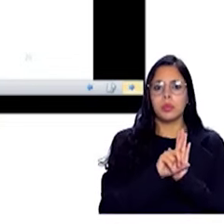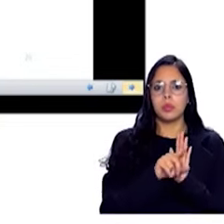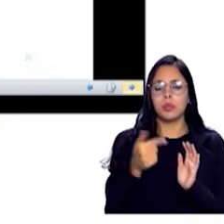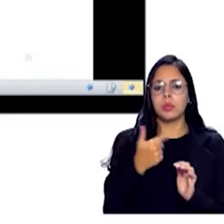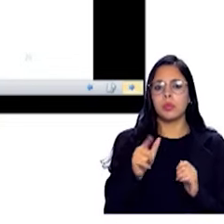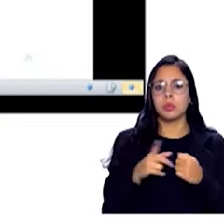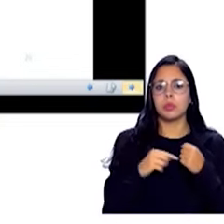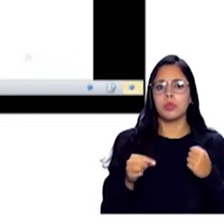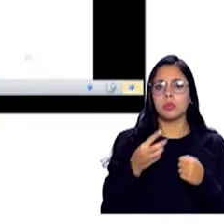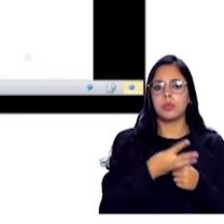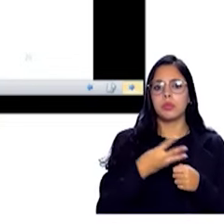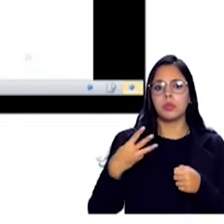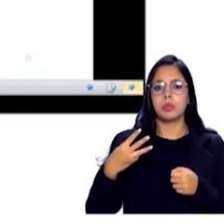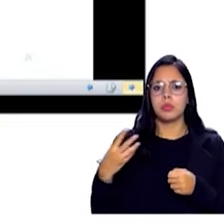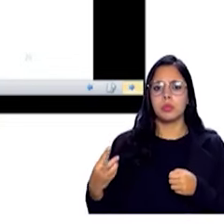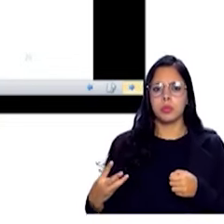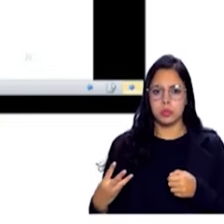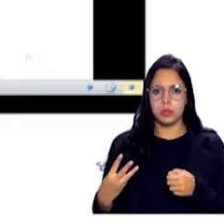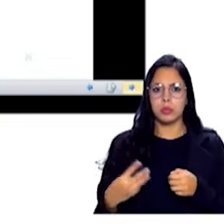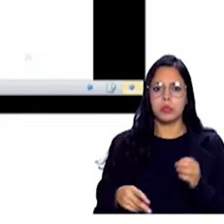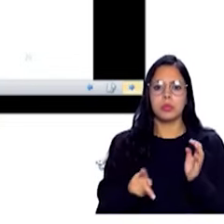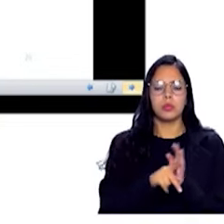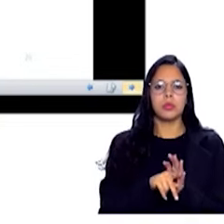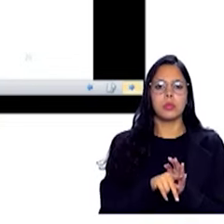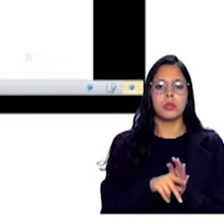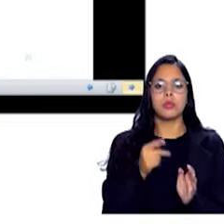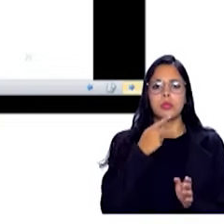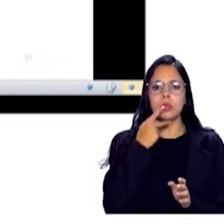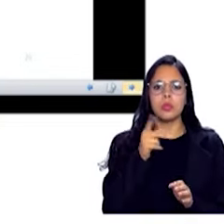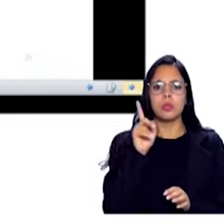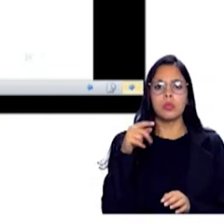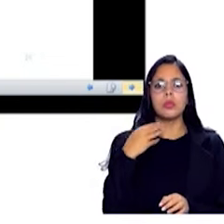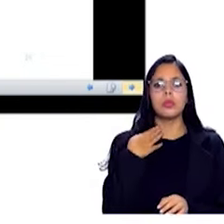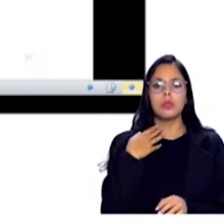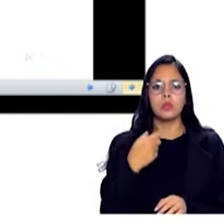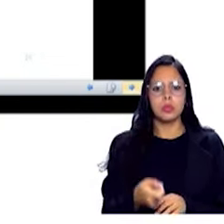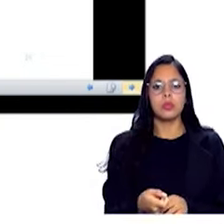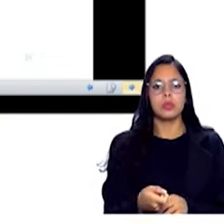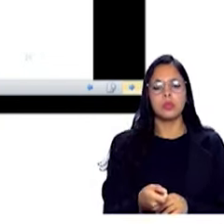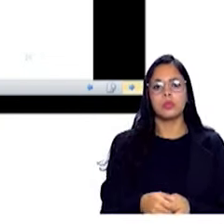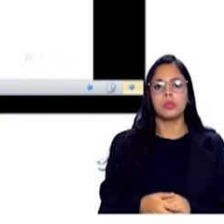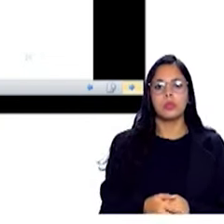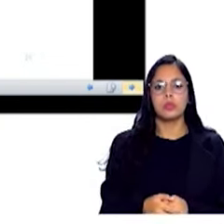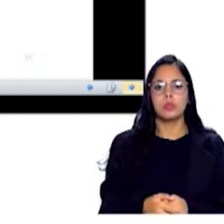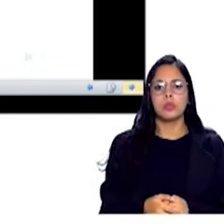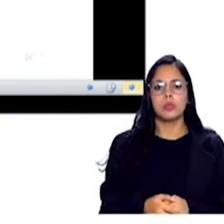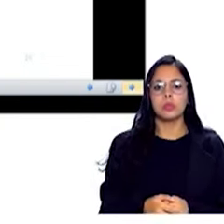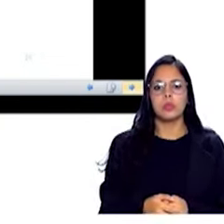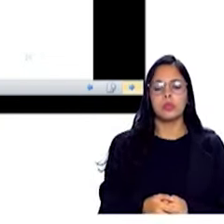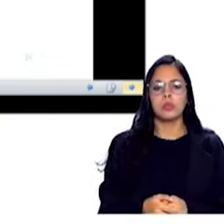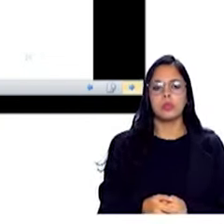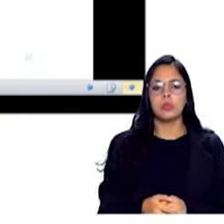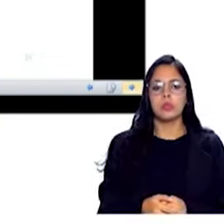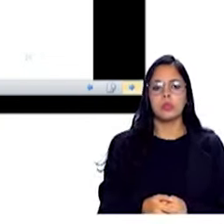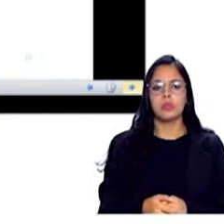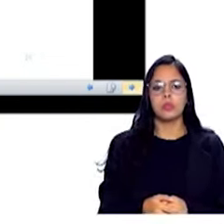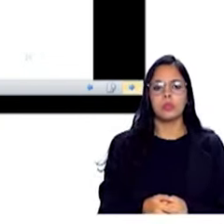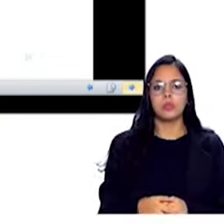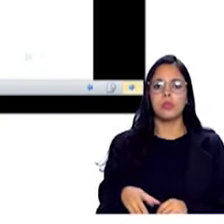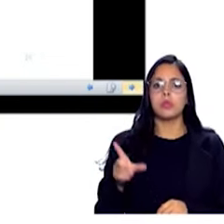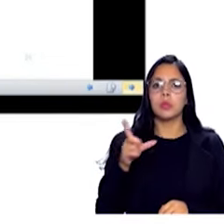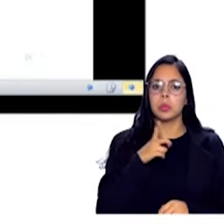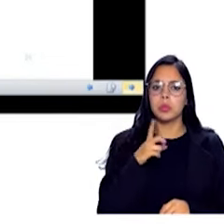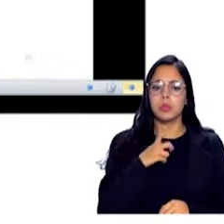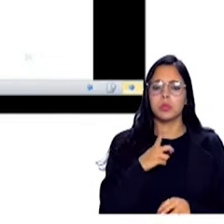Giudice prima di disporre rinvio pregiudiziale debba provocare Il contraddittorio e discuter preventivamente con le parti